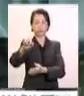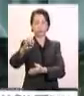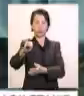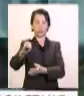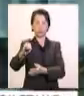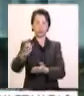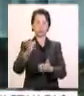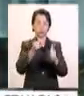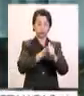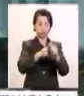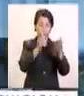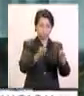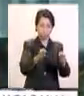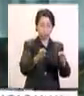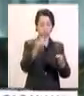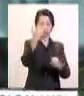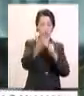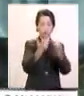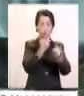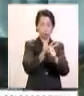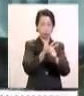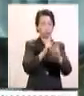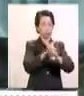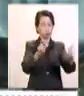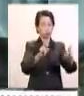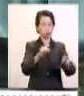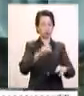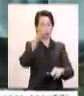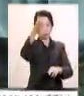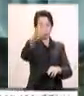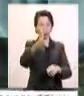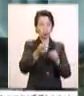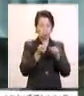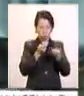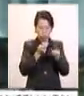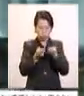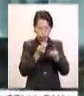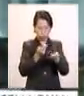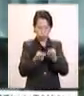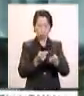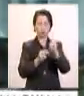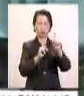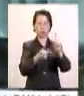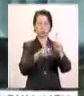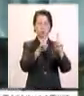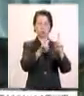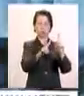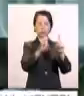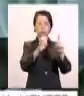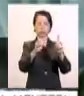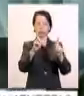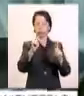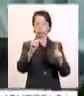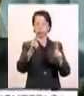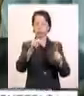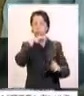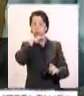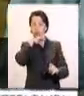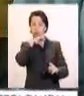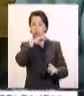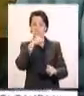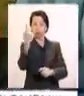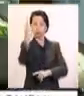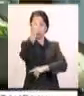Fasa pertama akan complete in 3 years time, betul ya? Dan akan menguruskan sekitar 1,200 tan sampah